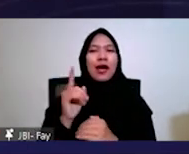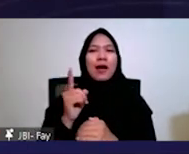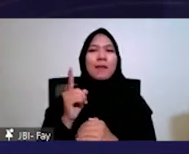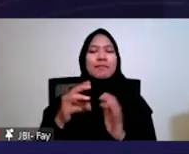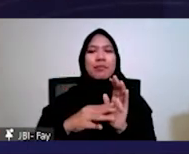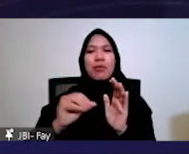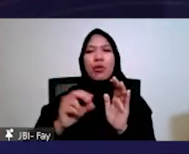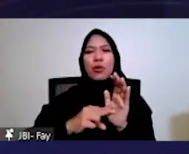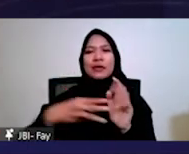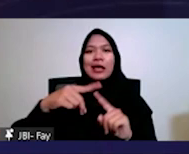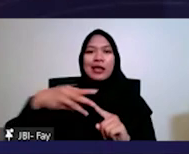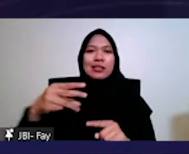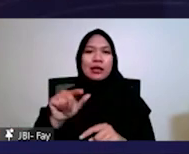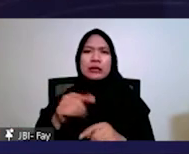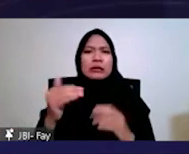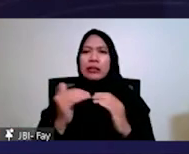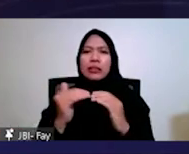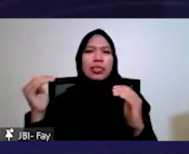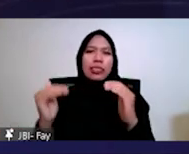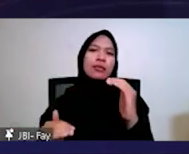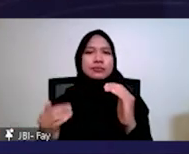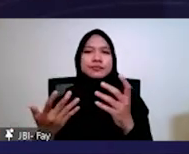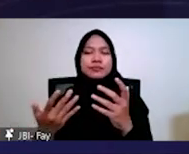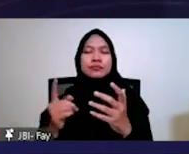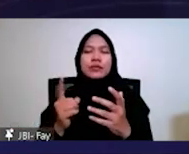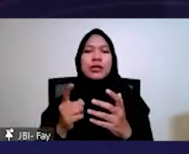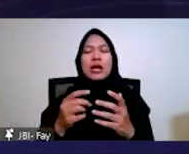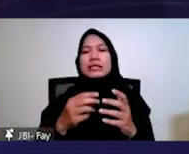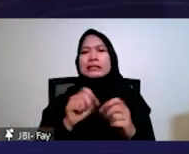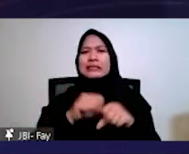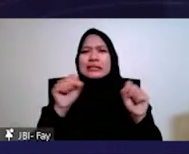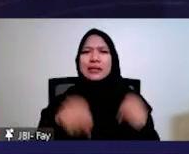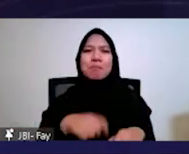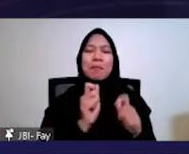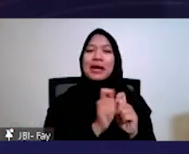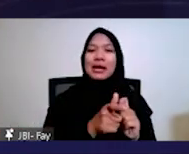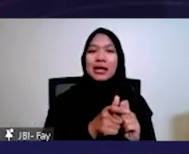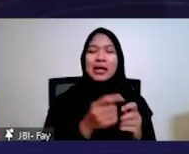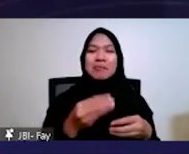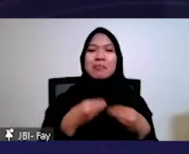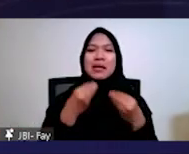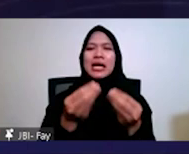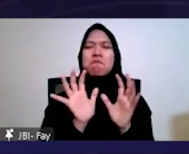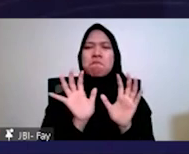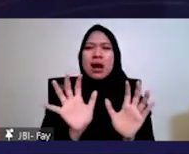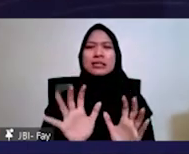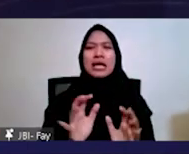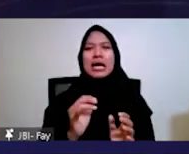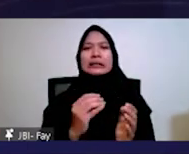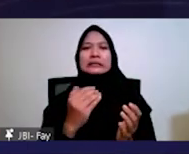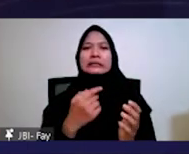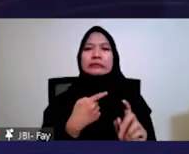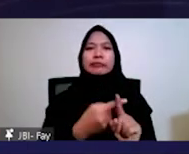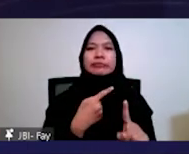ini emas stabilitas makanya matobu desa dan sistem pembayarannya memberikan banyak insentif